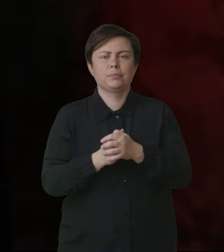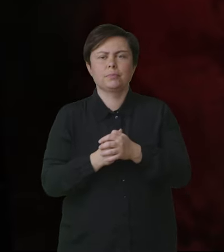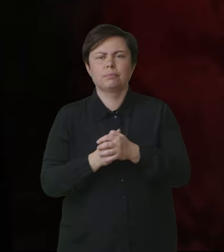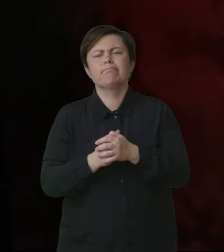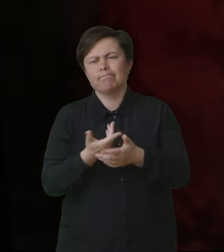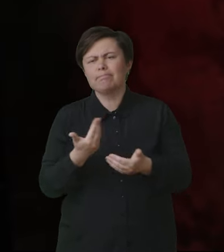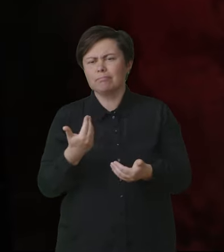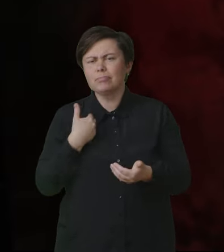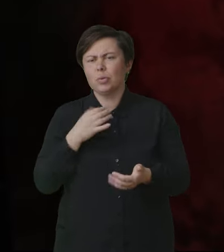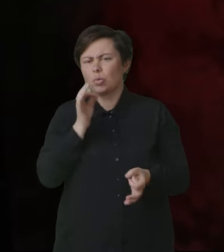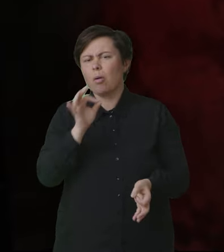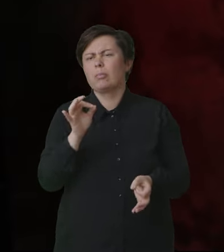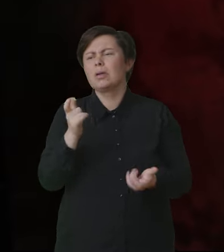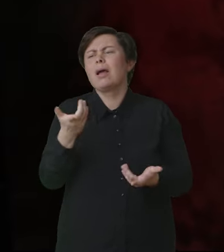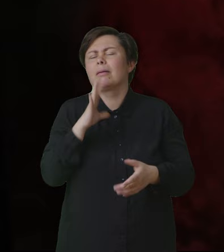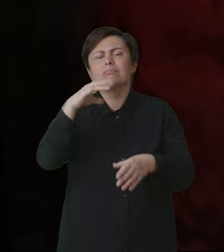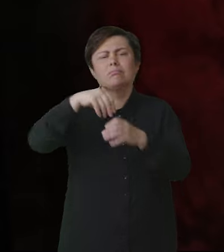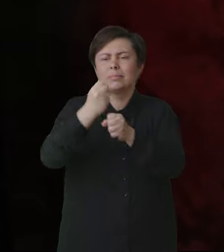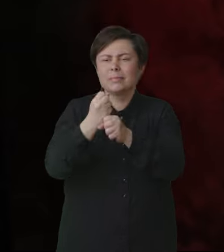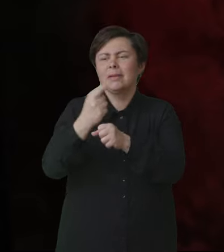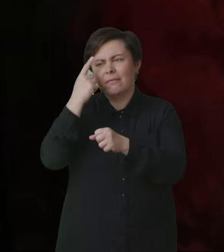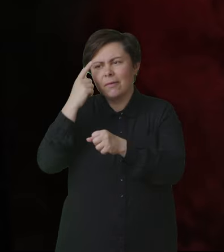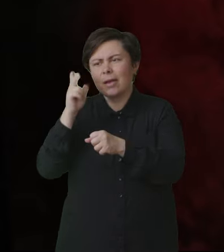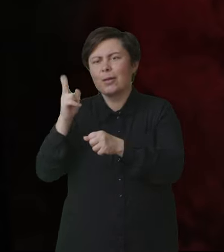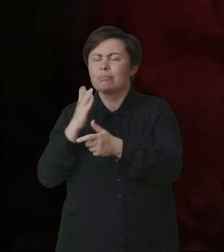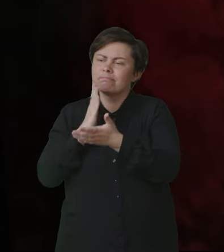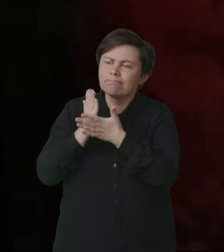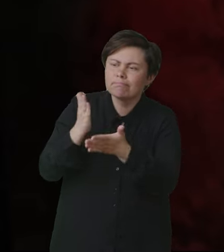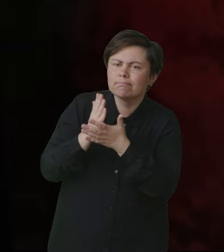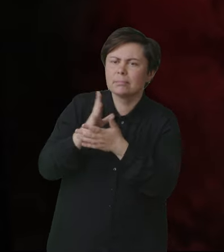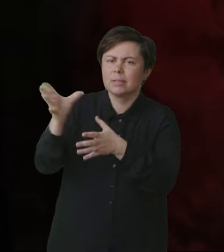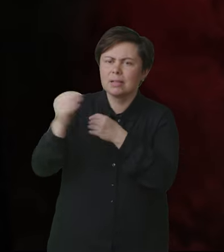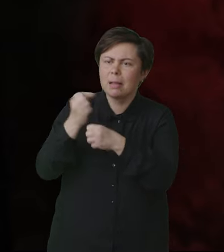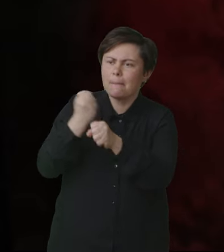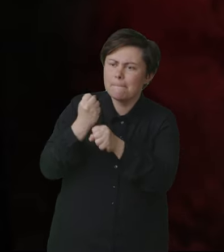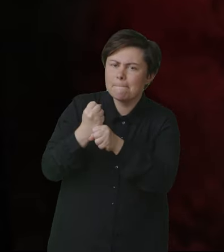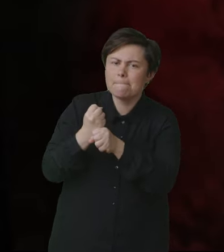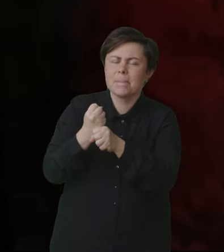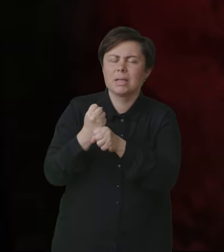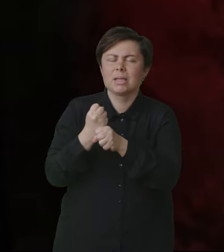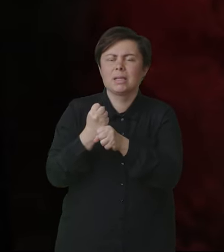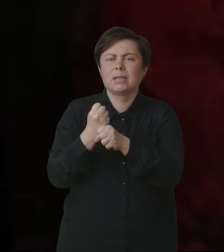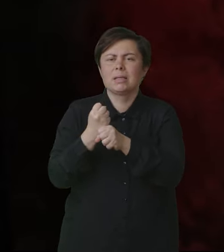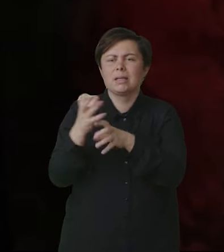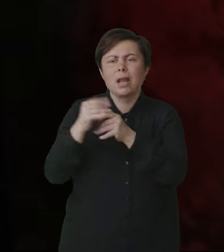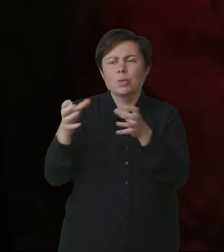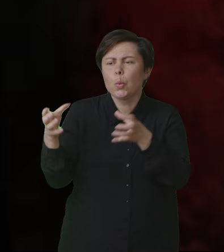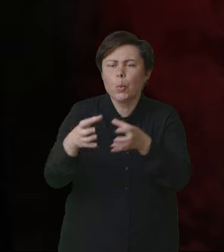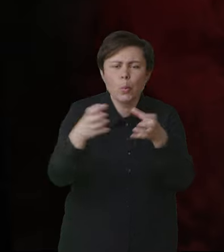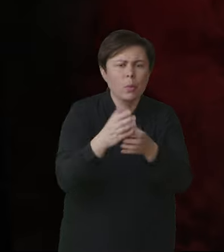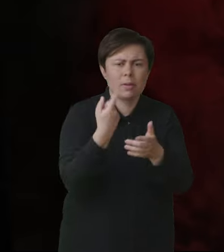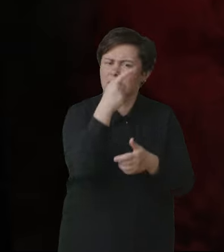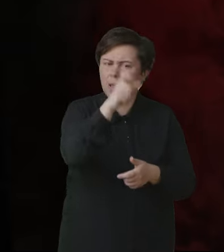były takie, jak to w pracy, jeden drugiemu coś podpowiadał, bo pracowało się zasadniczo w grupach, nie